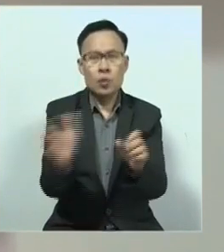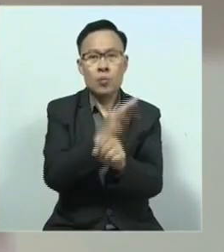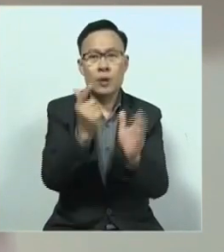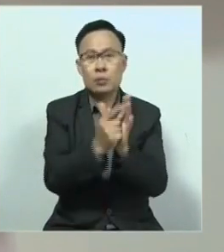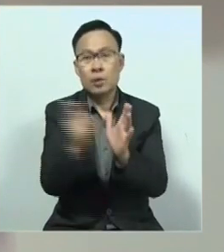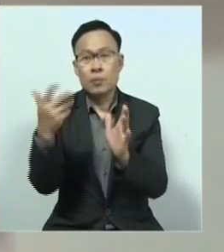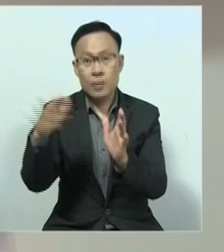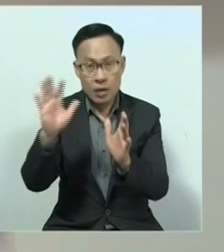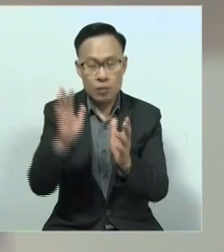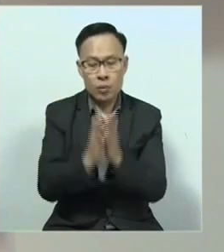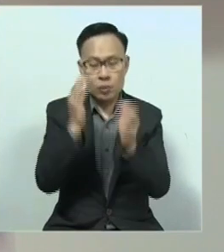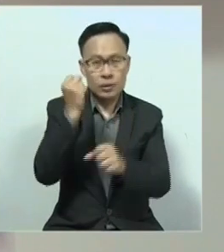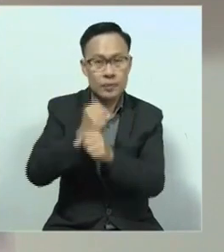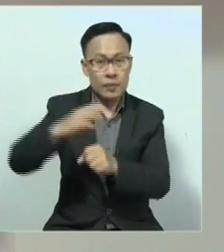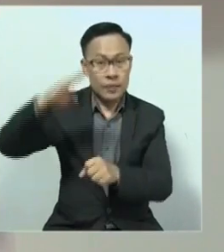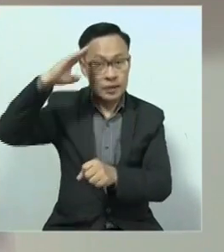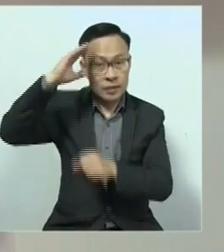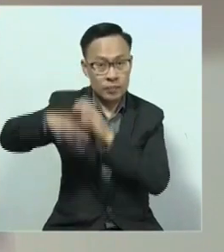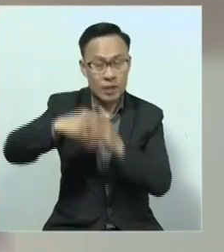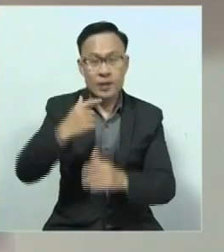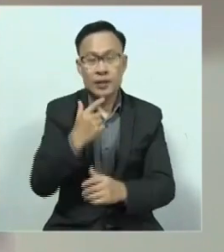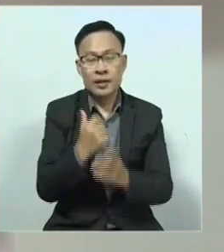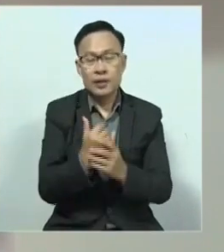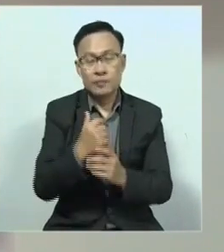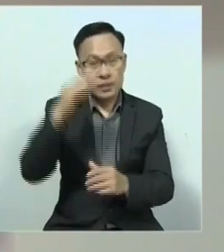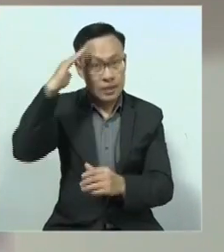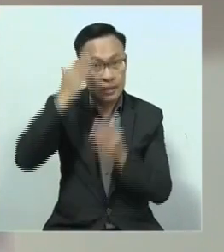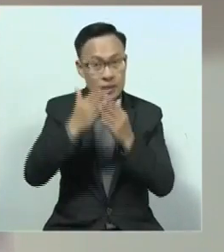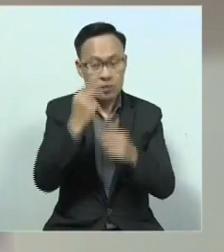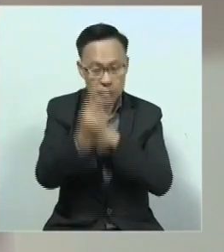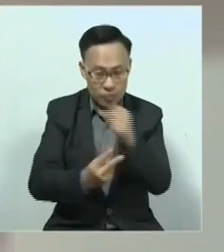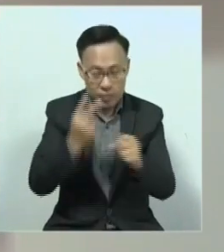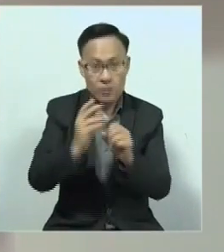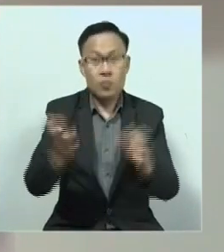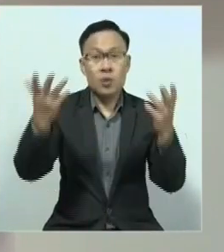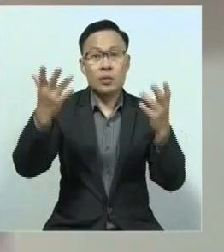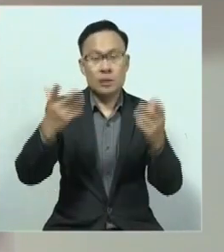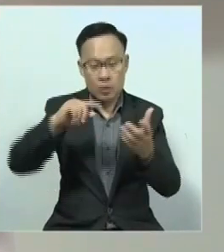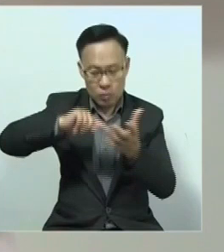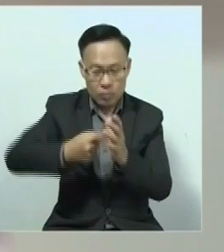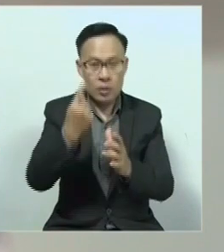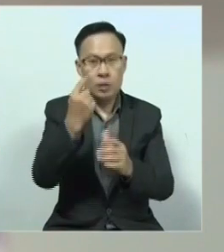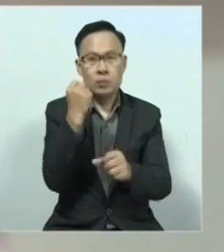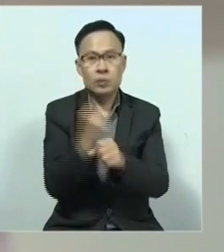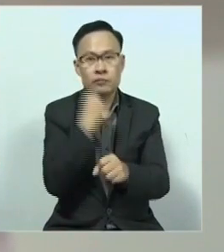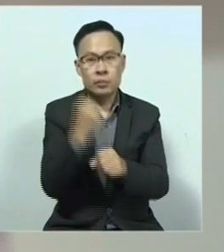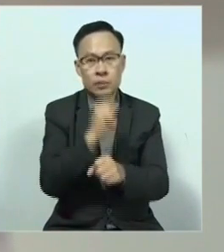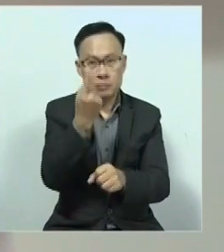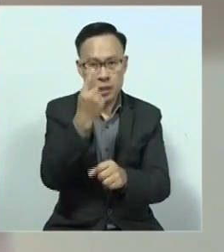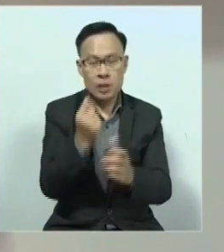ใหม่เรือทั้งหมดที่จะใช้กระบวนเรือเนี่ยเป็นไปตามโบราณราชประเพณีทั้งสิ้น52ลำ